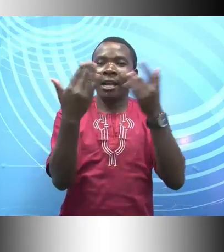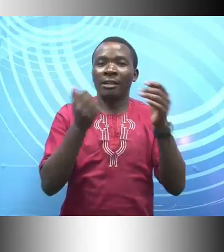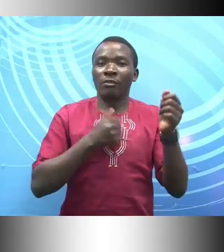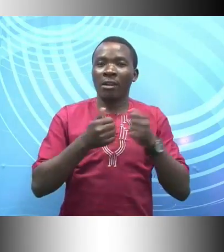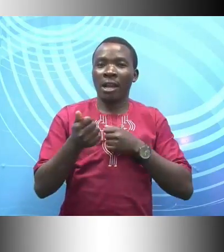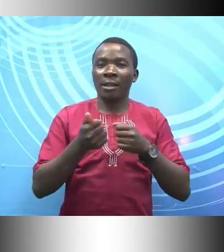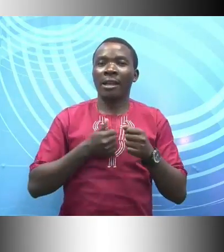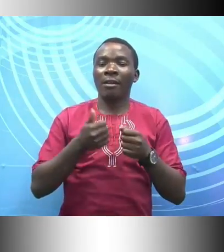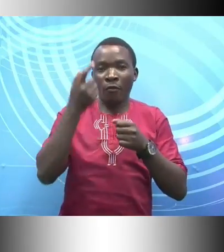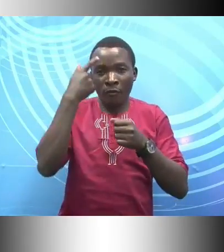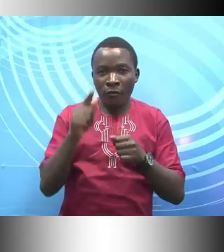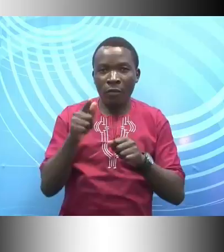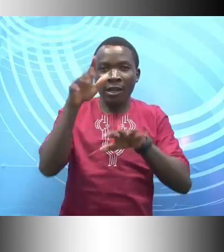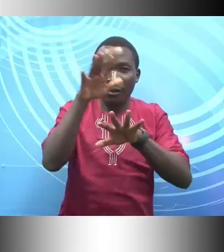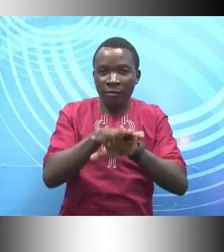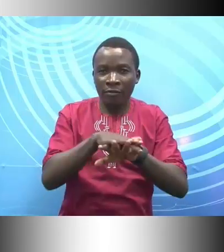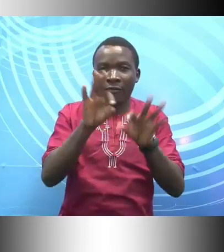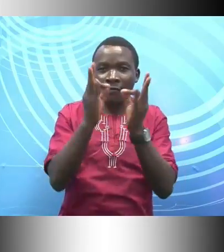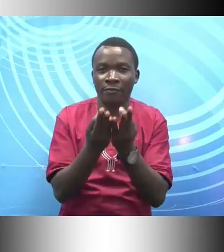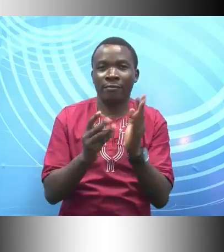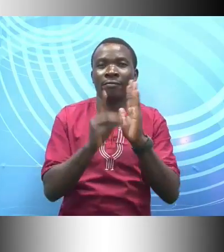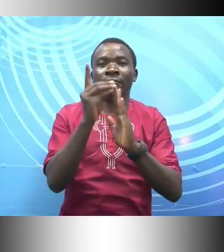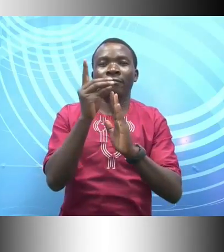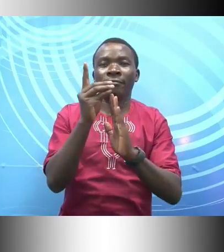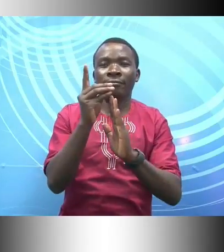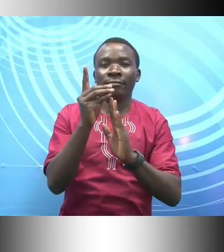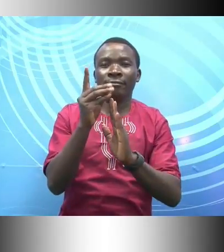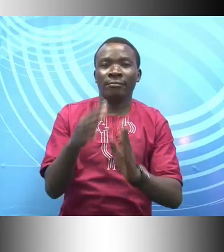the inclusive family development.